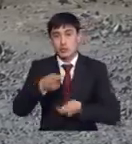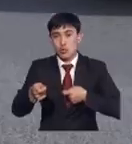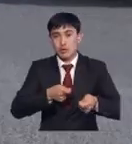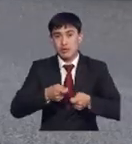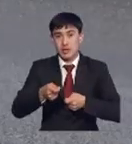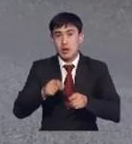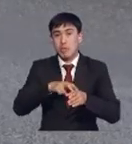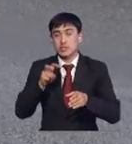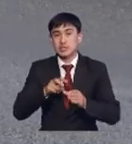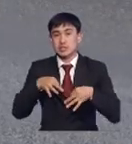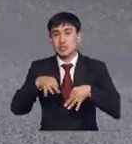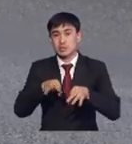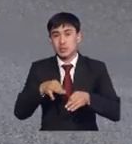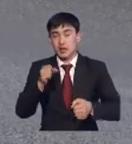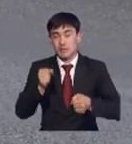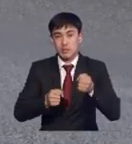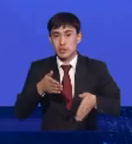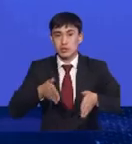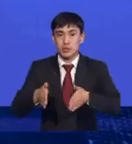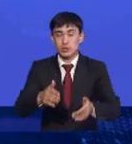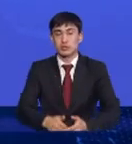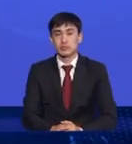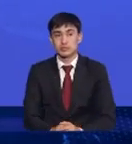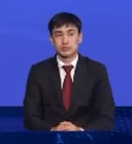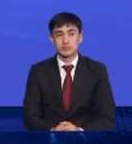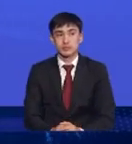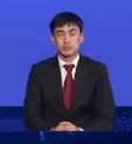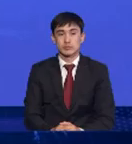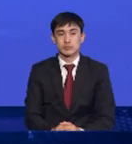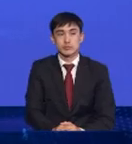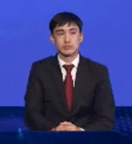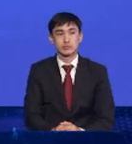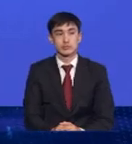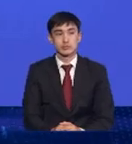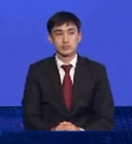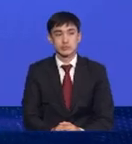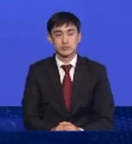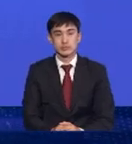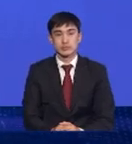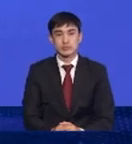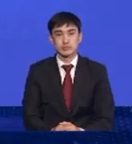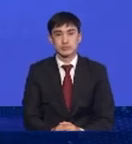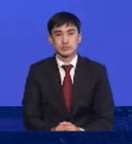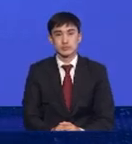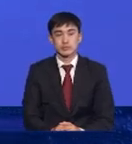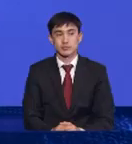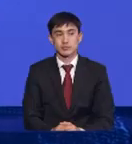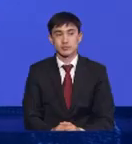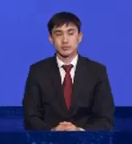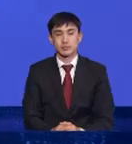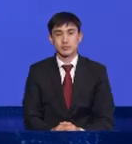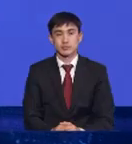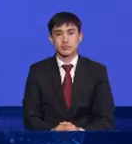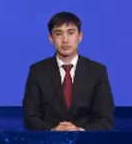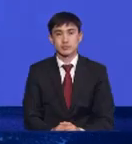управление пассажирского транспорта и автомобильных дорог. Алматы областында бүгінгі күнде областық маңызы бар автомобиль жолдарының